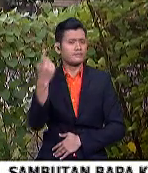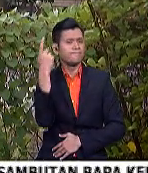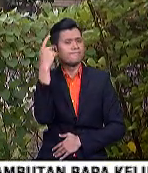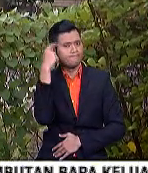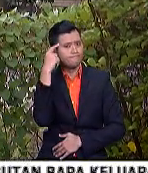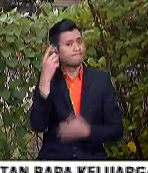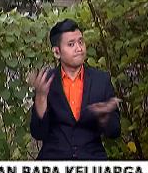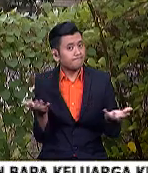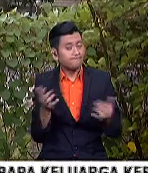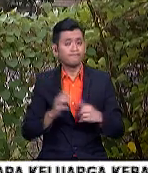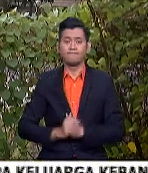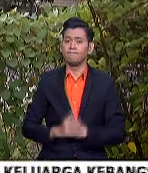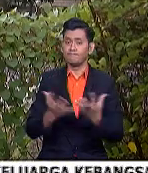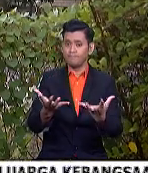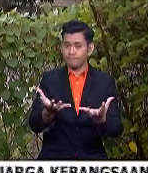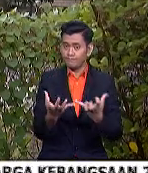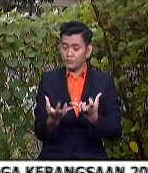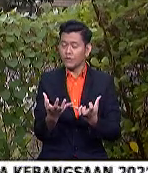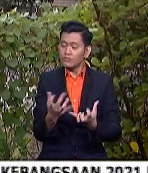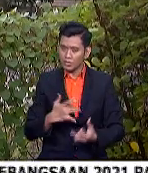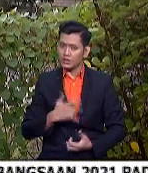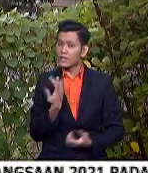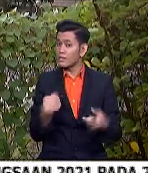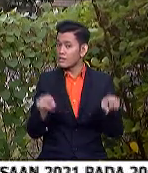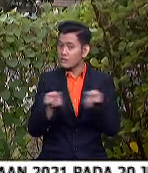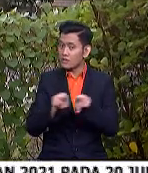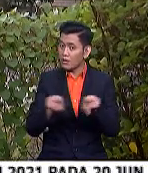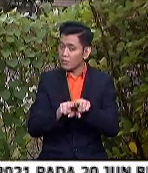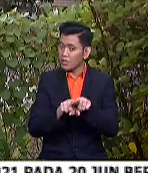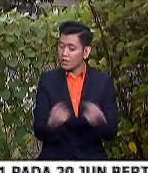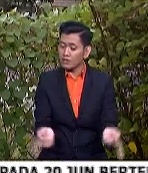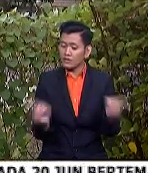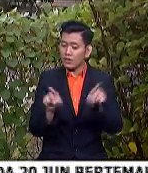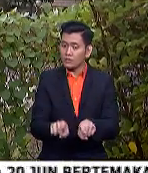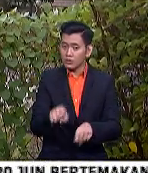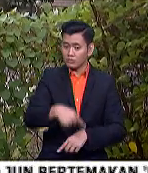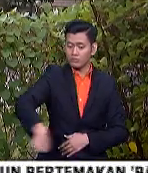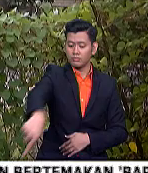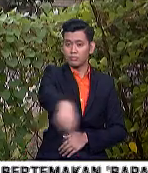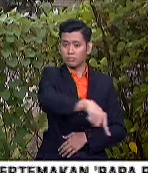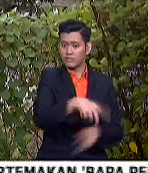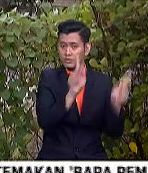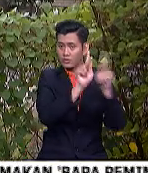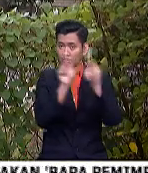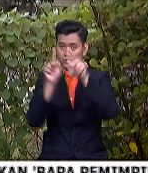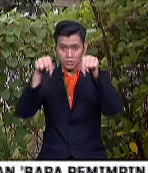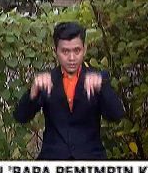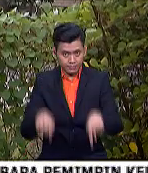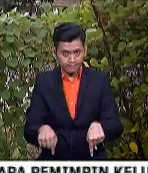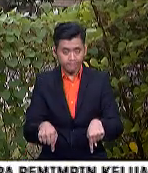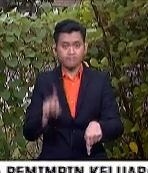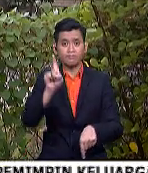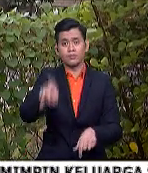fikirkanlah, adakah anda ingin mengalami situasi yang sama seperti yang dialami oleh mereka di sini? Patuhi